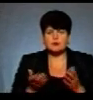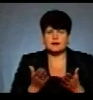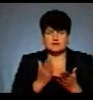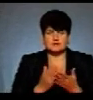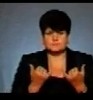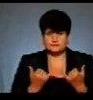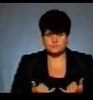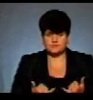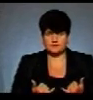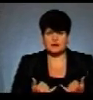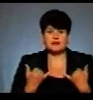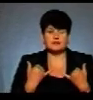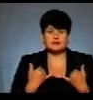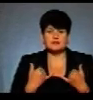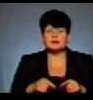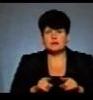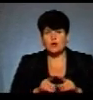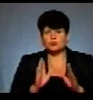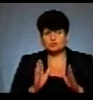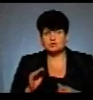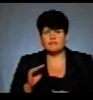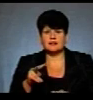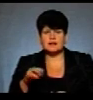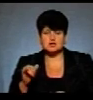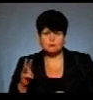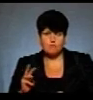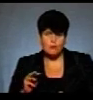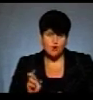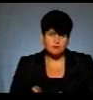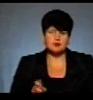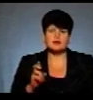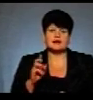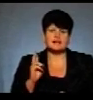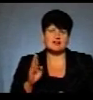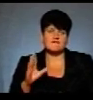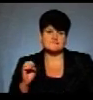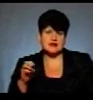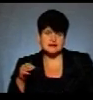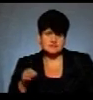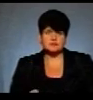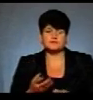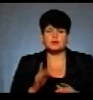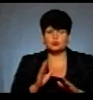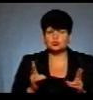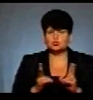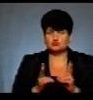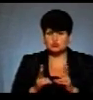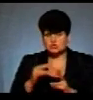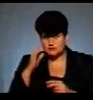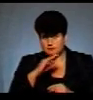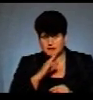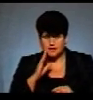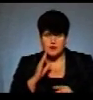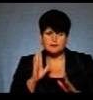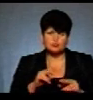існує. Звичайно, будуть і флешмоби, будуть і квести, будуть зустрічі із батьками, тому що це комплексне явище, і